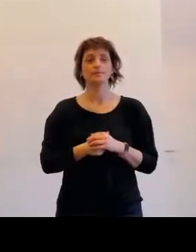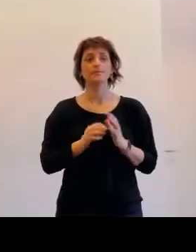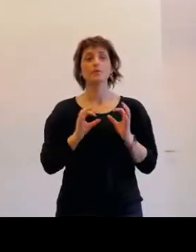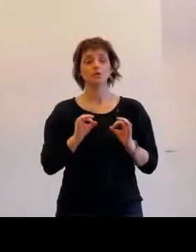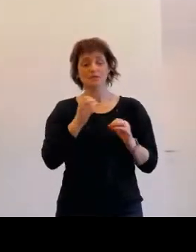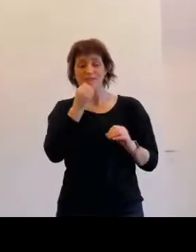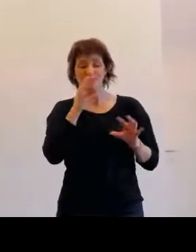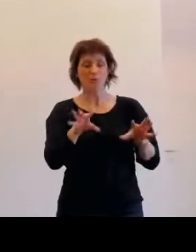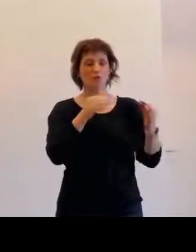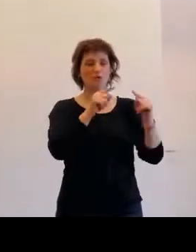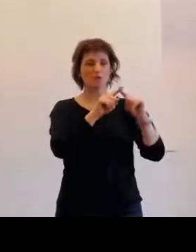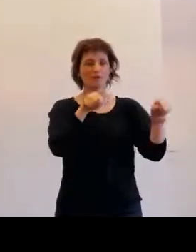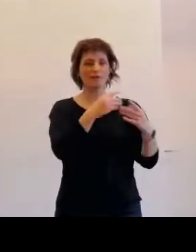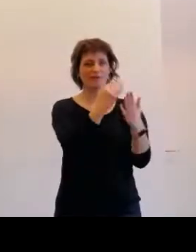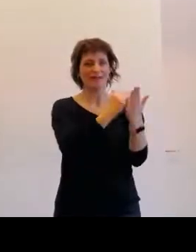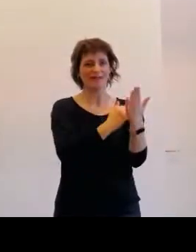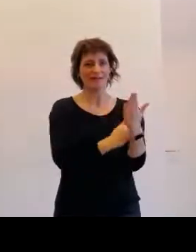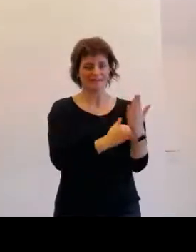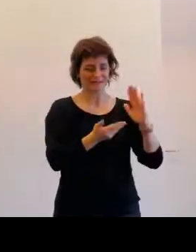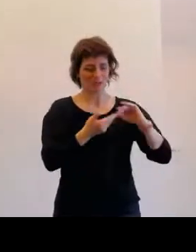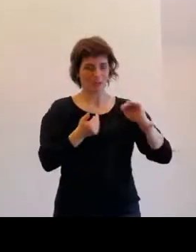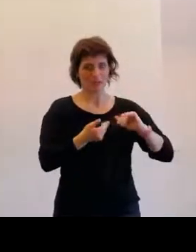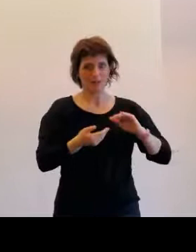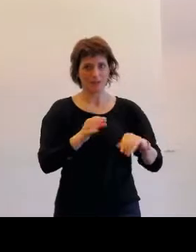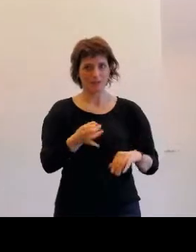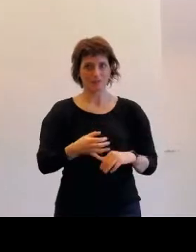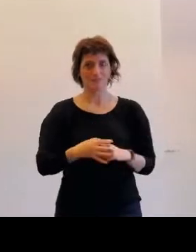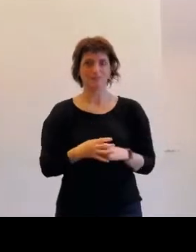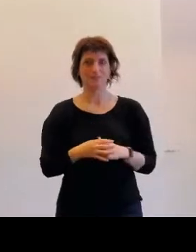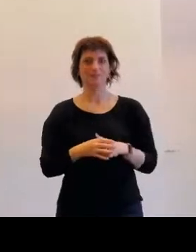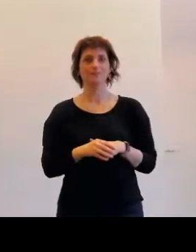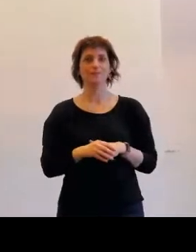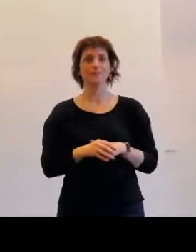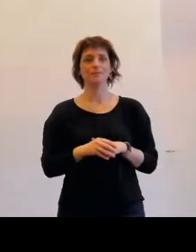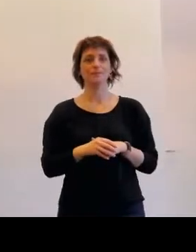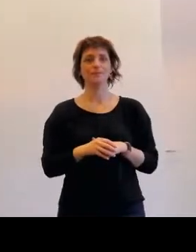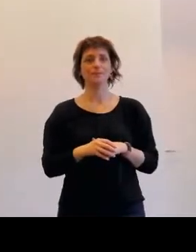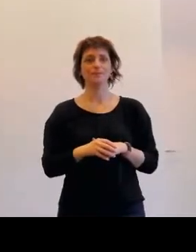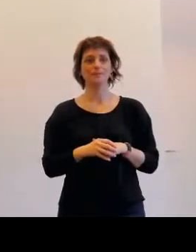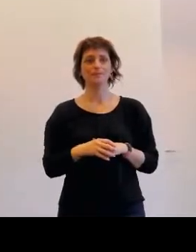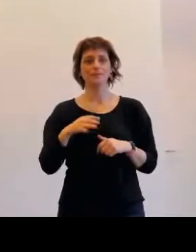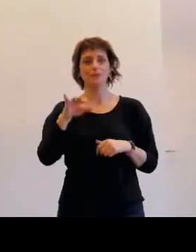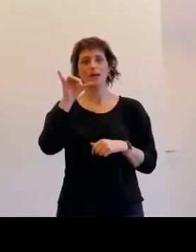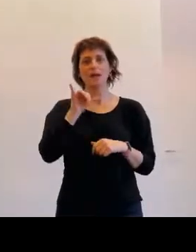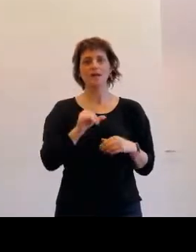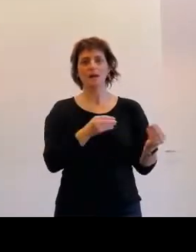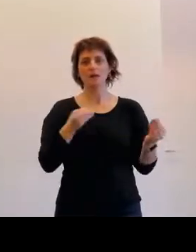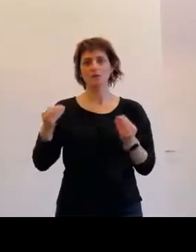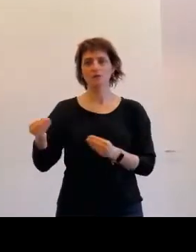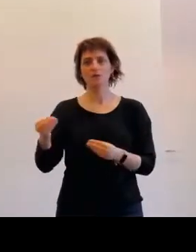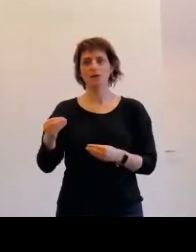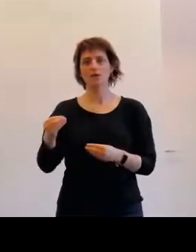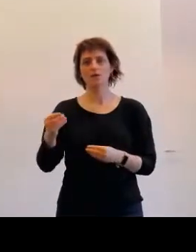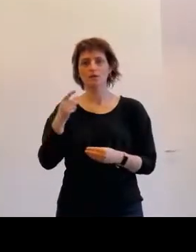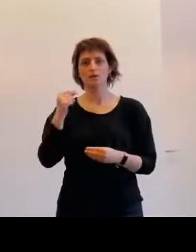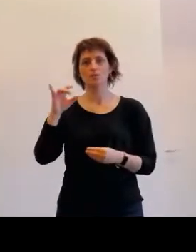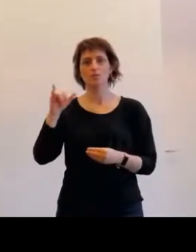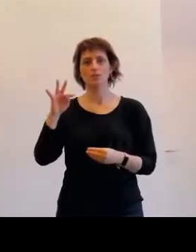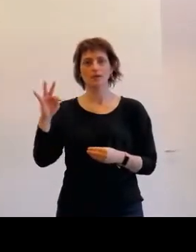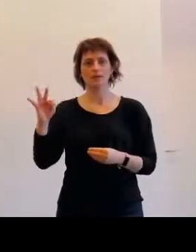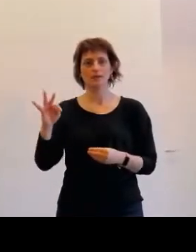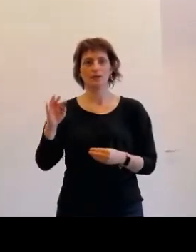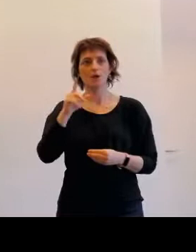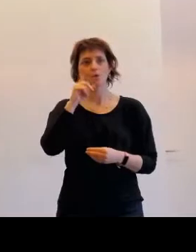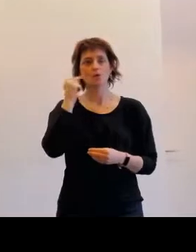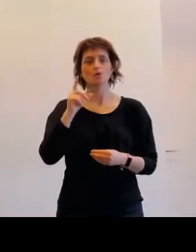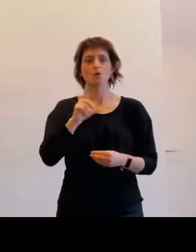j'ai récupéré ma liste de pouvoirs. Donc, ceux que j'ai appelé jusque-là, Bora Ilmaz a donné pouvoir à Laurent Witt, Antoine Le Soleux jusqu'à son